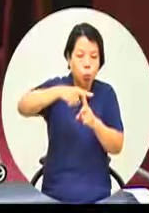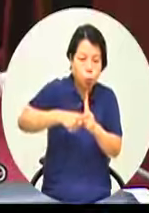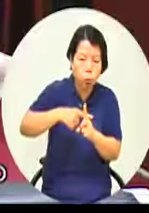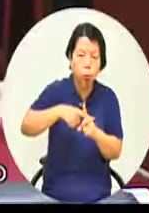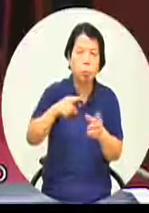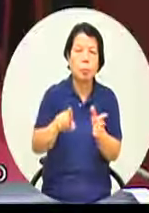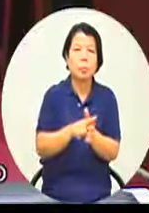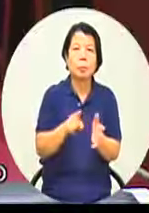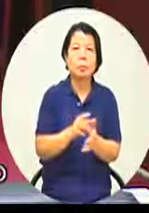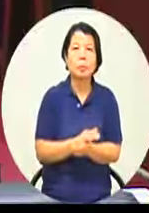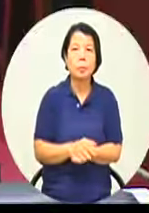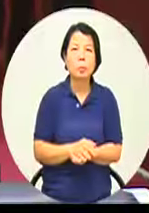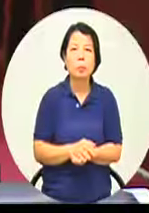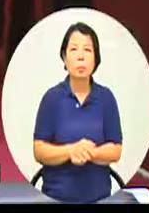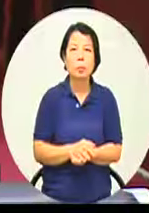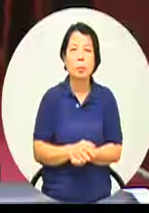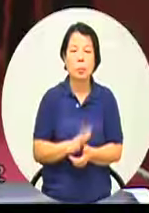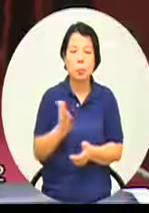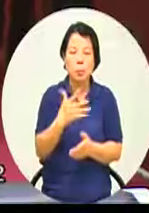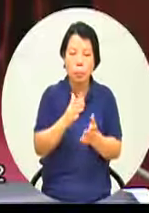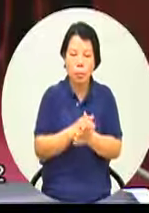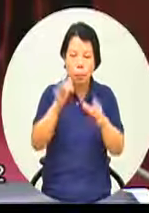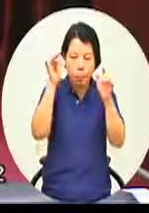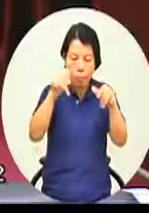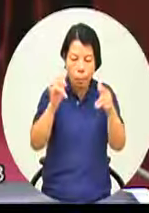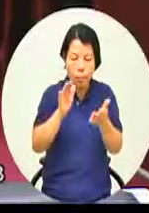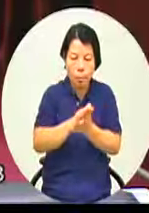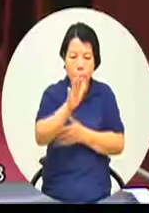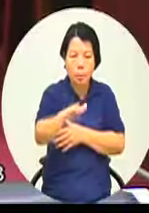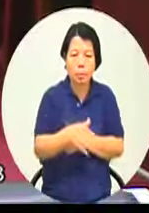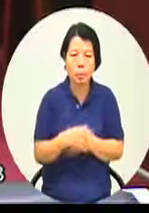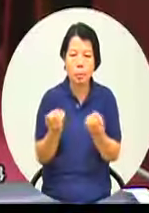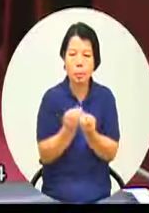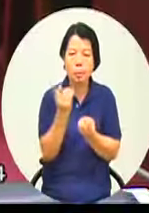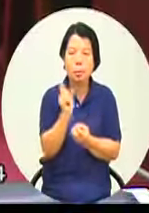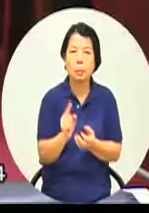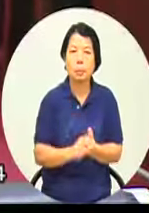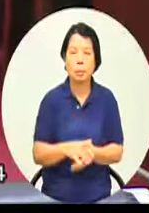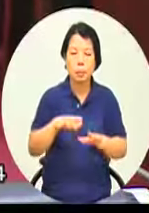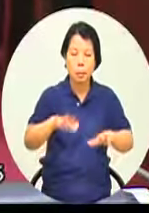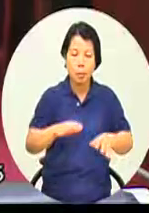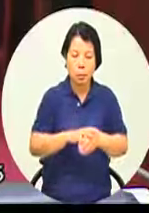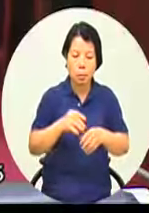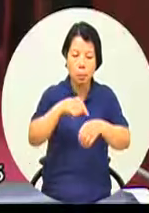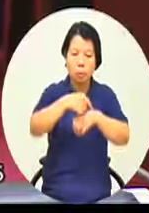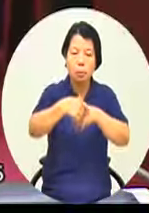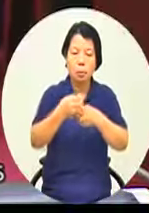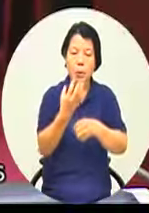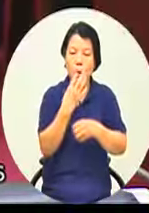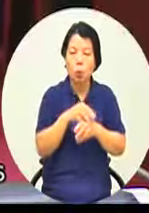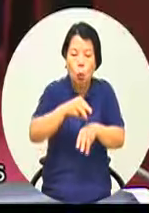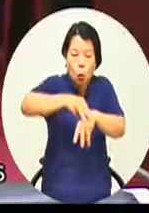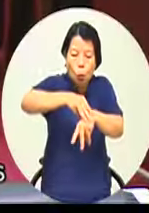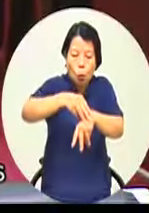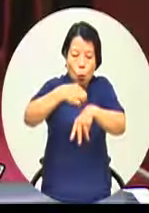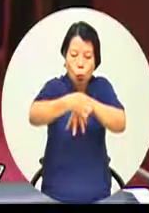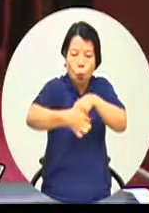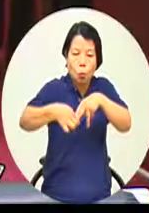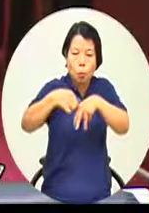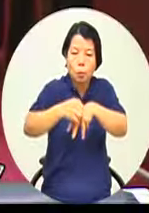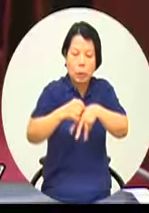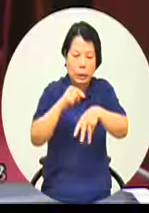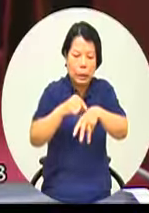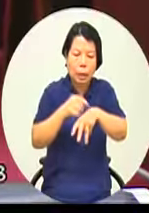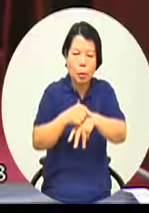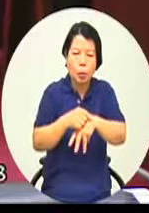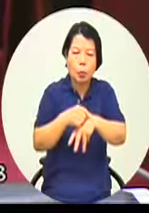料啊。可能的，但是落雨过的时候会产生一个很严重的现象，怎样？就是伊这个皮沙，它这个蜜枣的卖相就